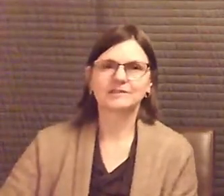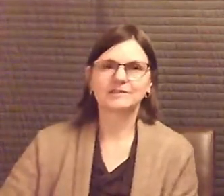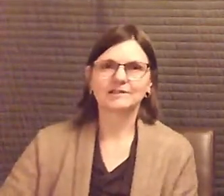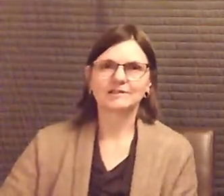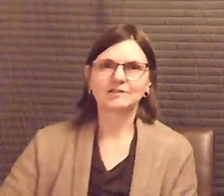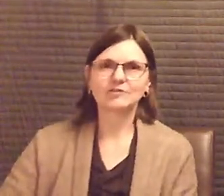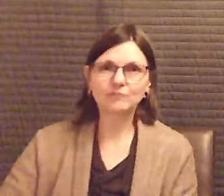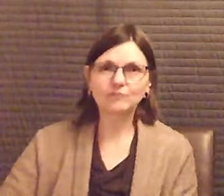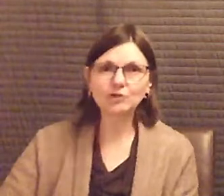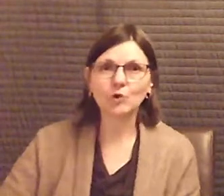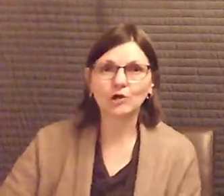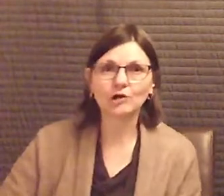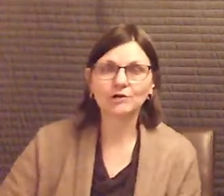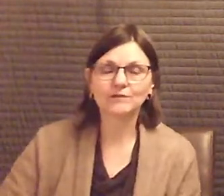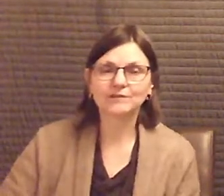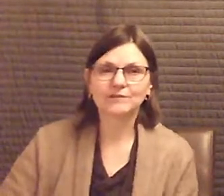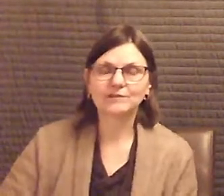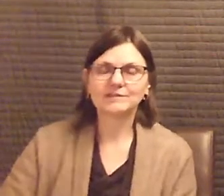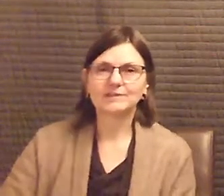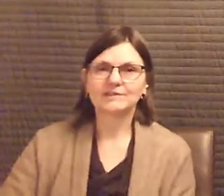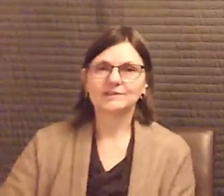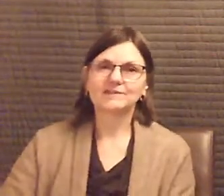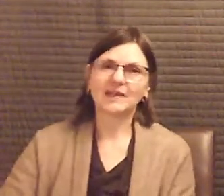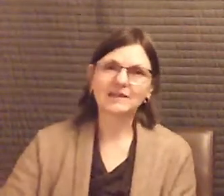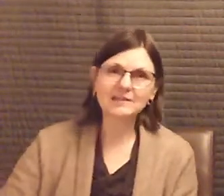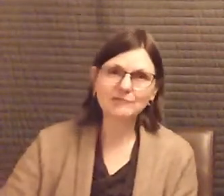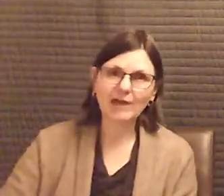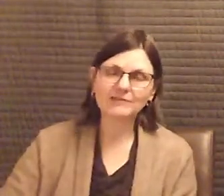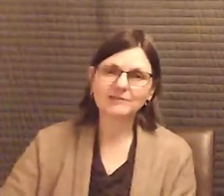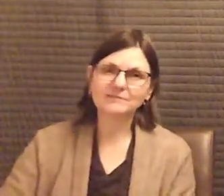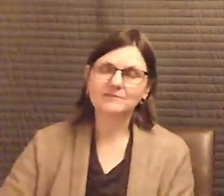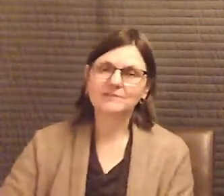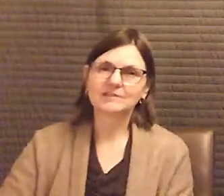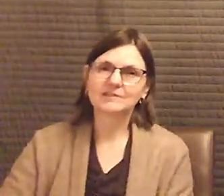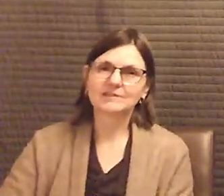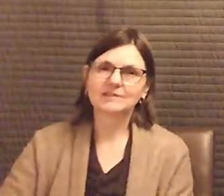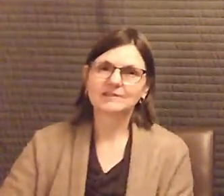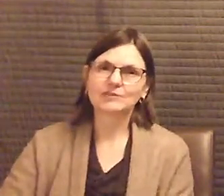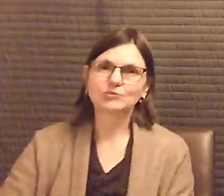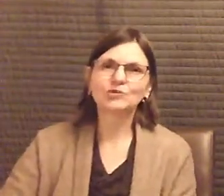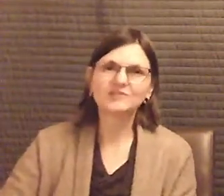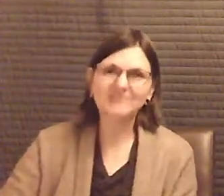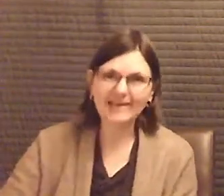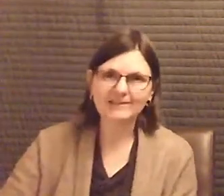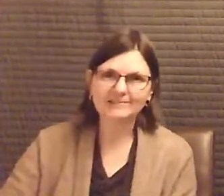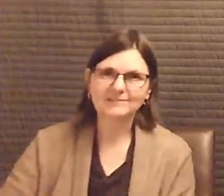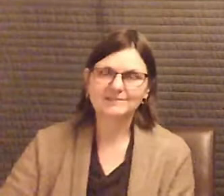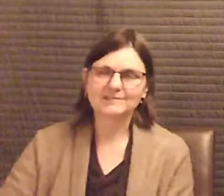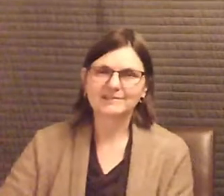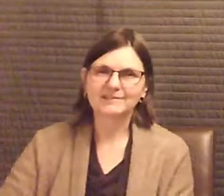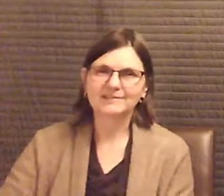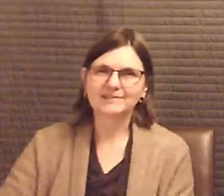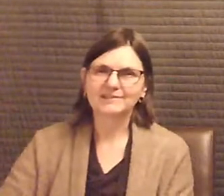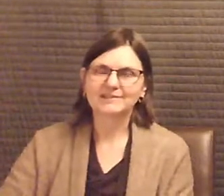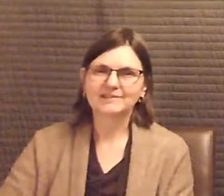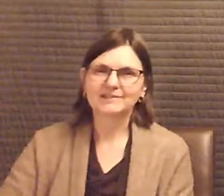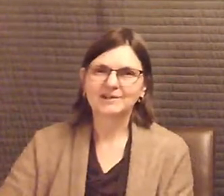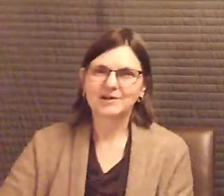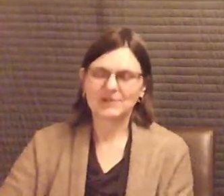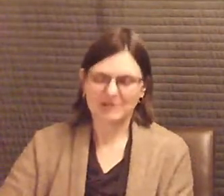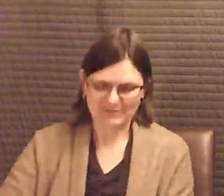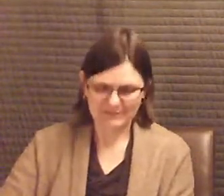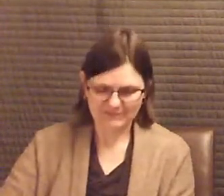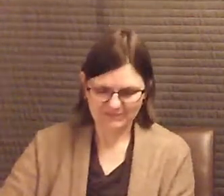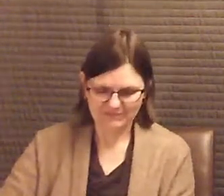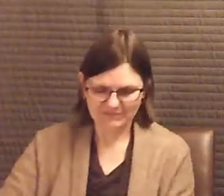honden los ze bonden oorlog juist reilly tegen drie verwijzing door zien vreesde mooi